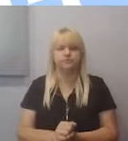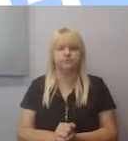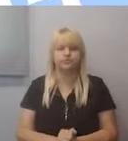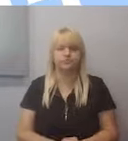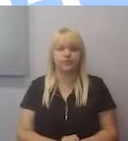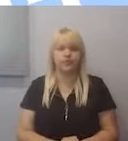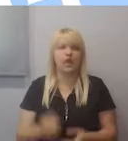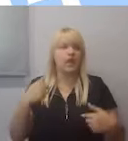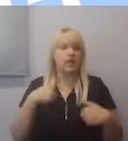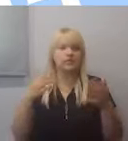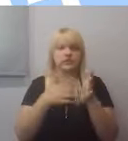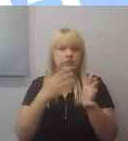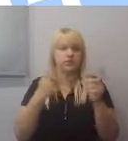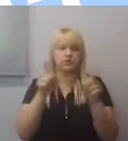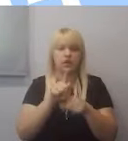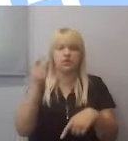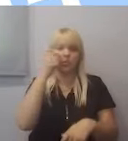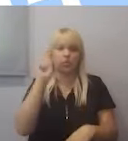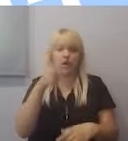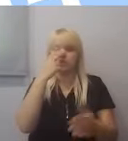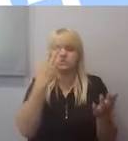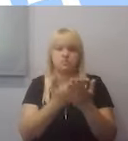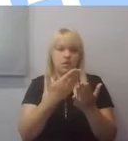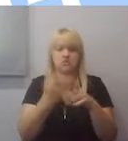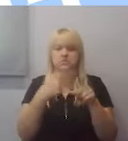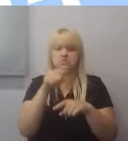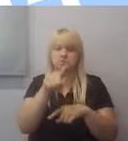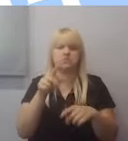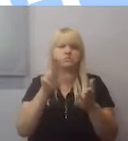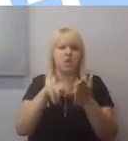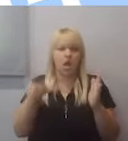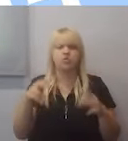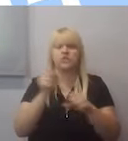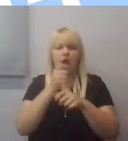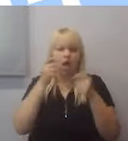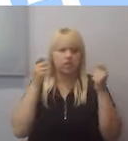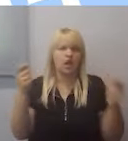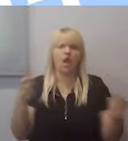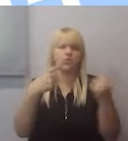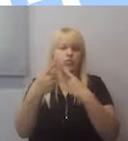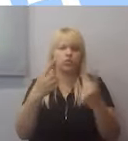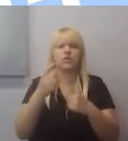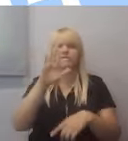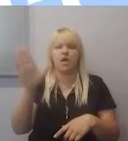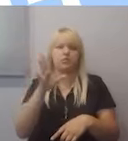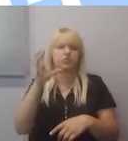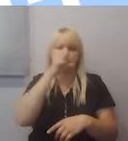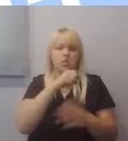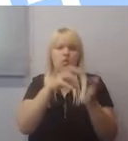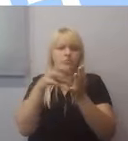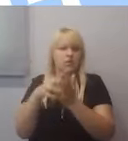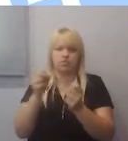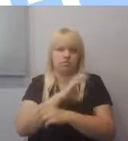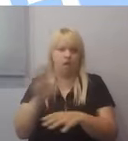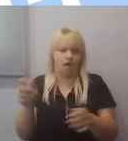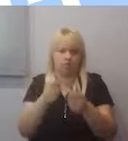izmantošu arī ukrainas piemērus t jo tas ļauj daudz atklātāk runāt teiksim neaizkarot valsts noslumu objektus bet es domāju tieši viņu viņu